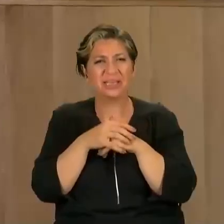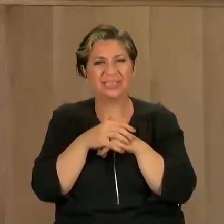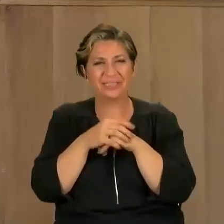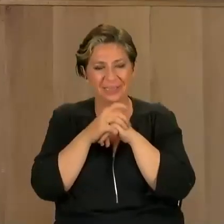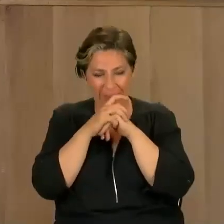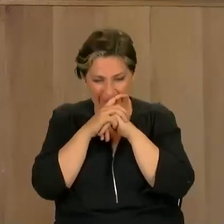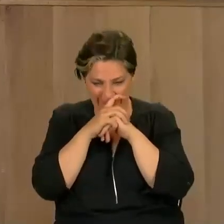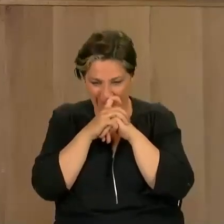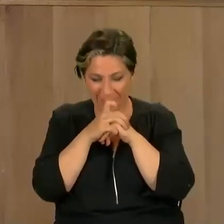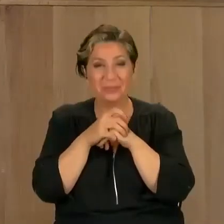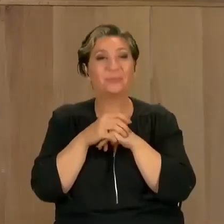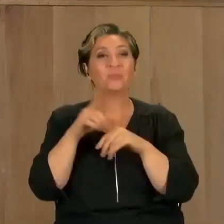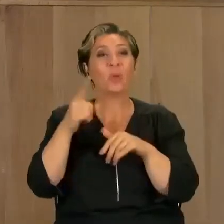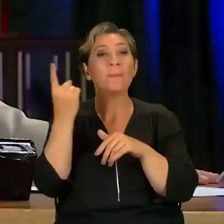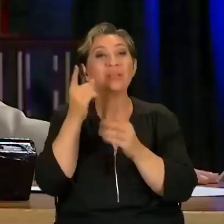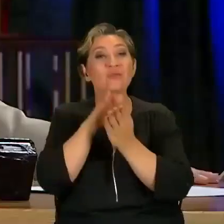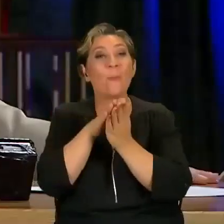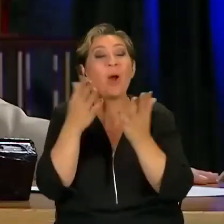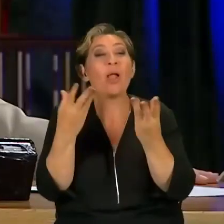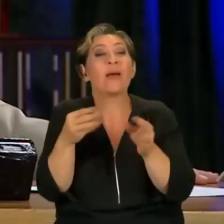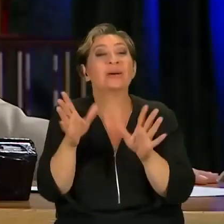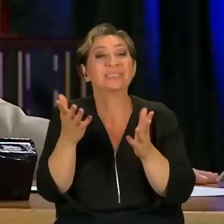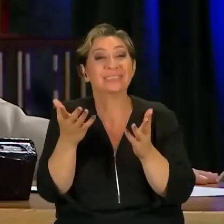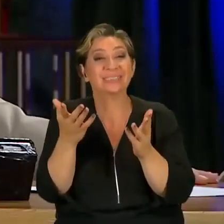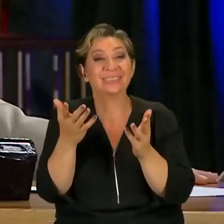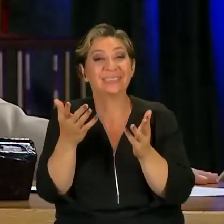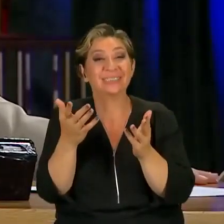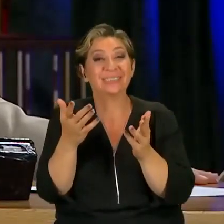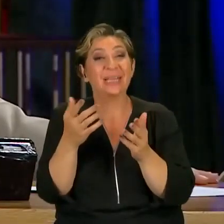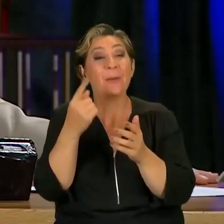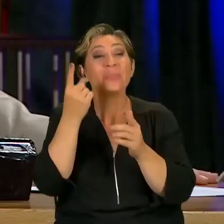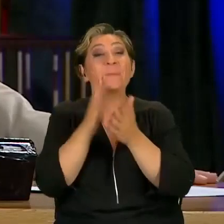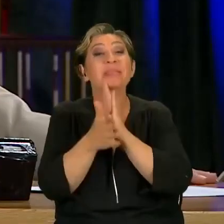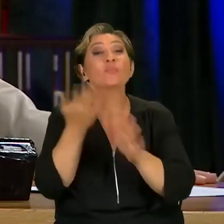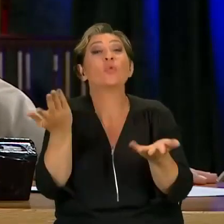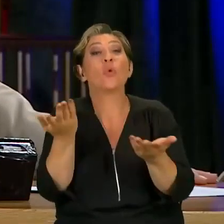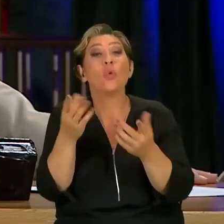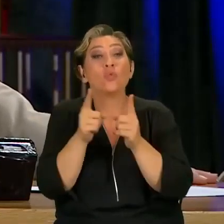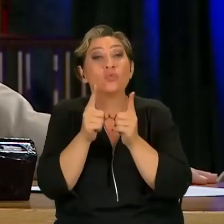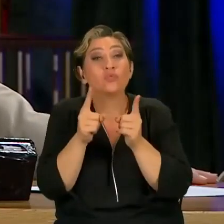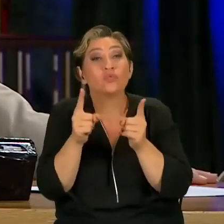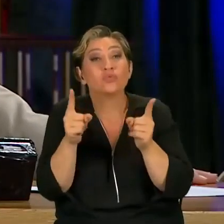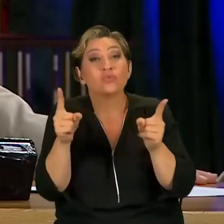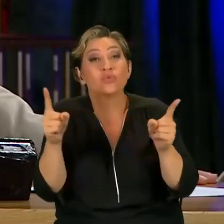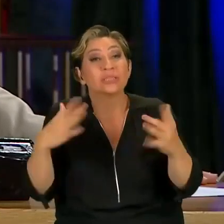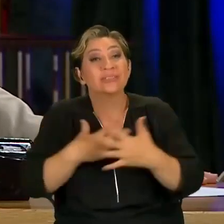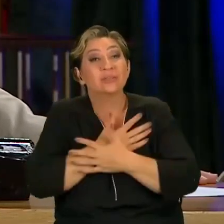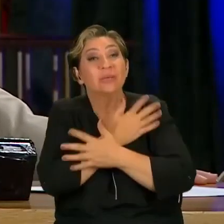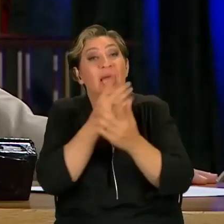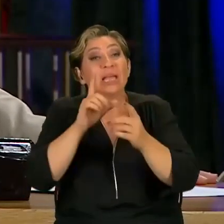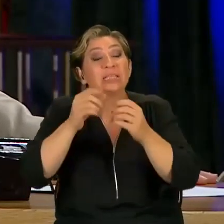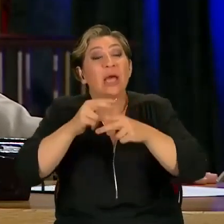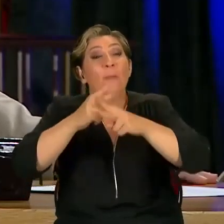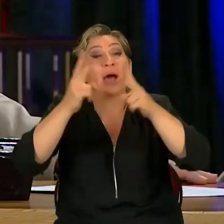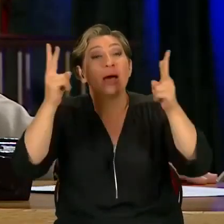Ya dedim böyle bir, nasıl böyle bir, yani böyle bir. Bir de bitmiyor dedim, ne uzun sevişiyorlar bunlar. Bütün